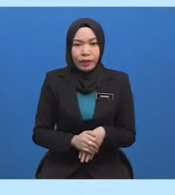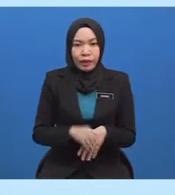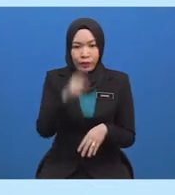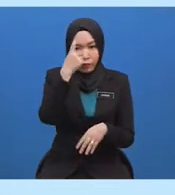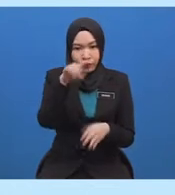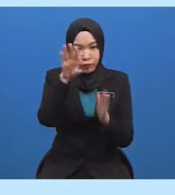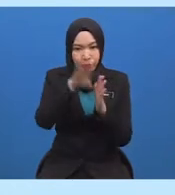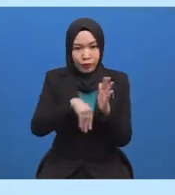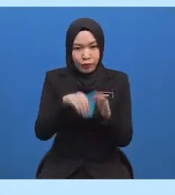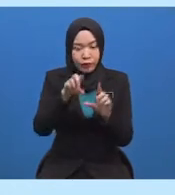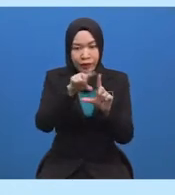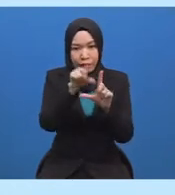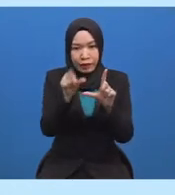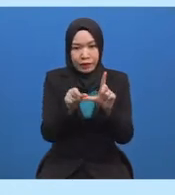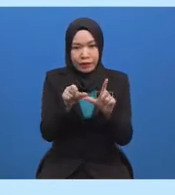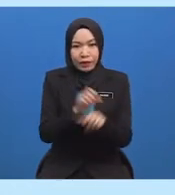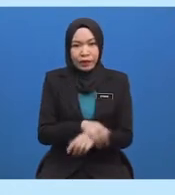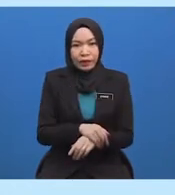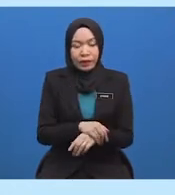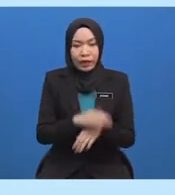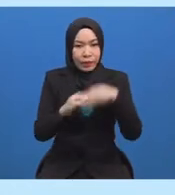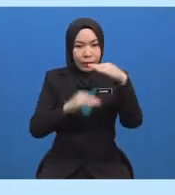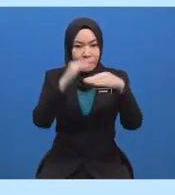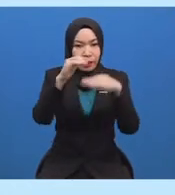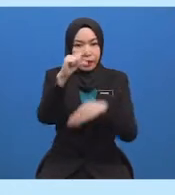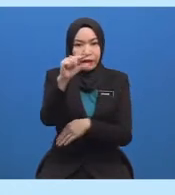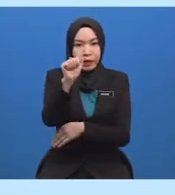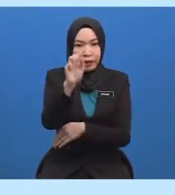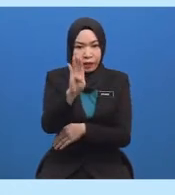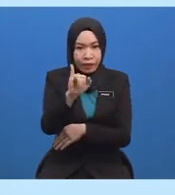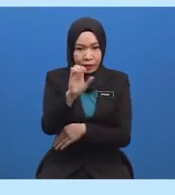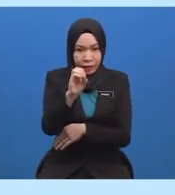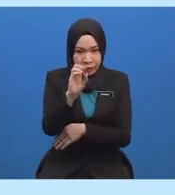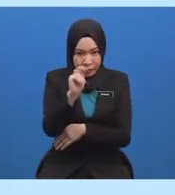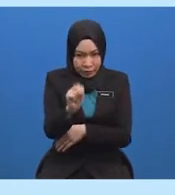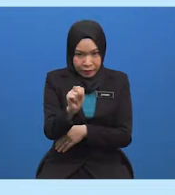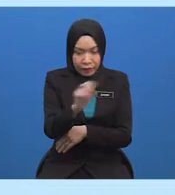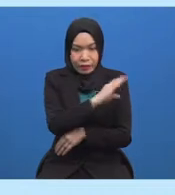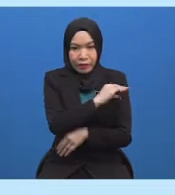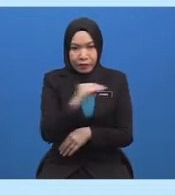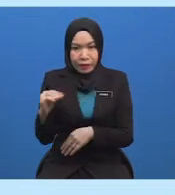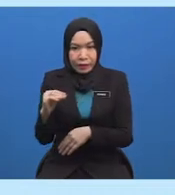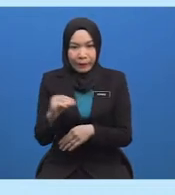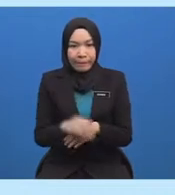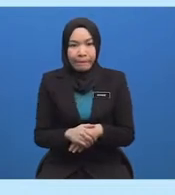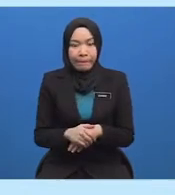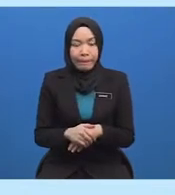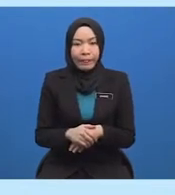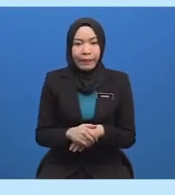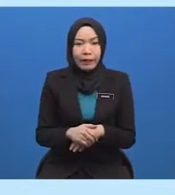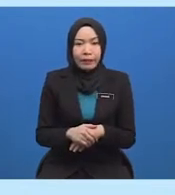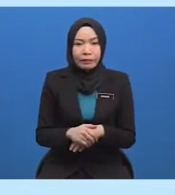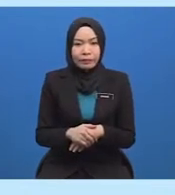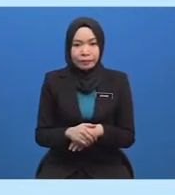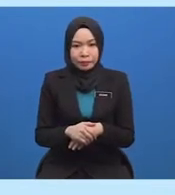membela gabion untuk menghalang tanah runtuh memasuki jalan dan membahayakan nyawa